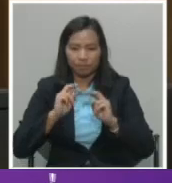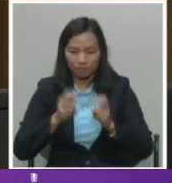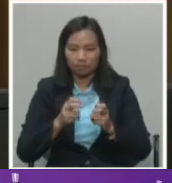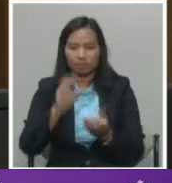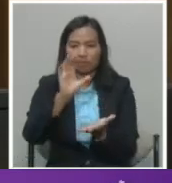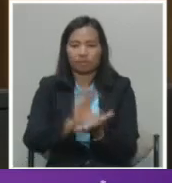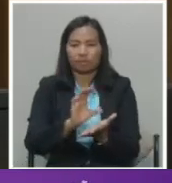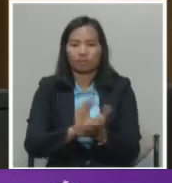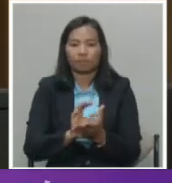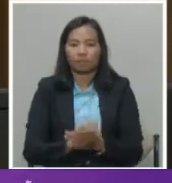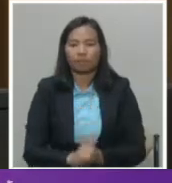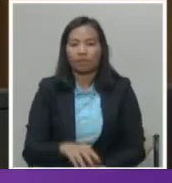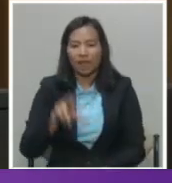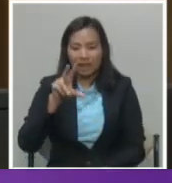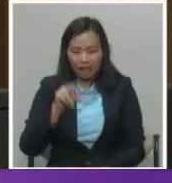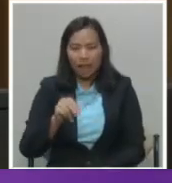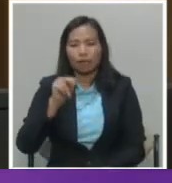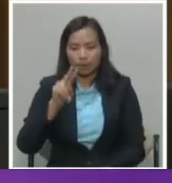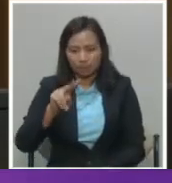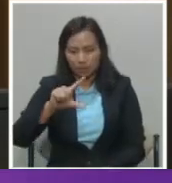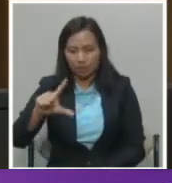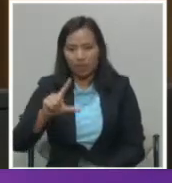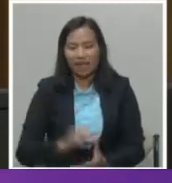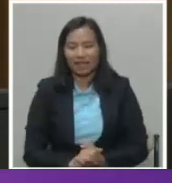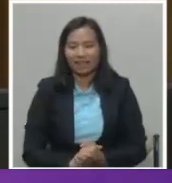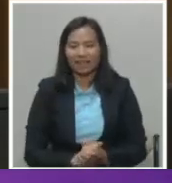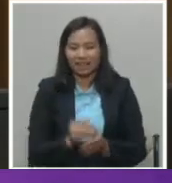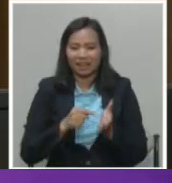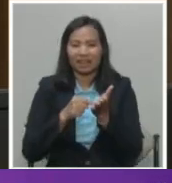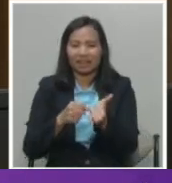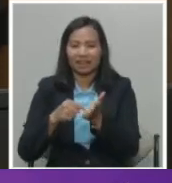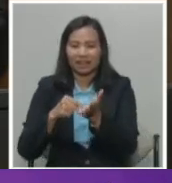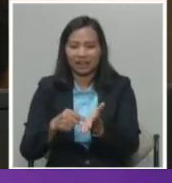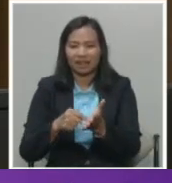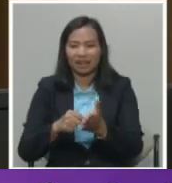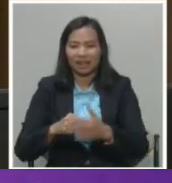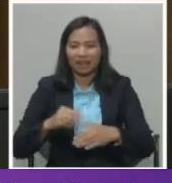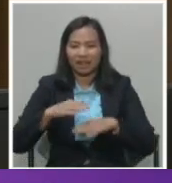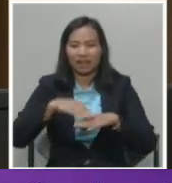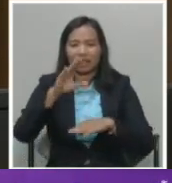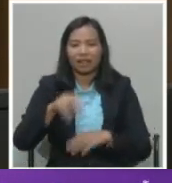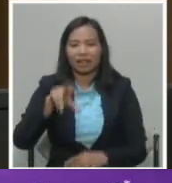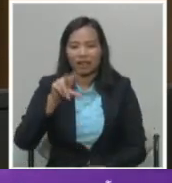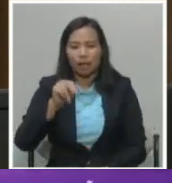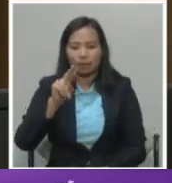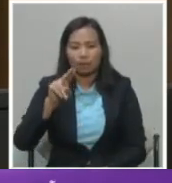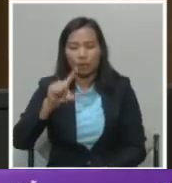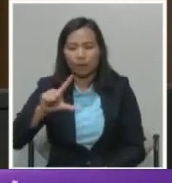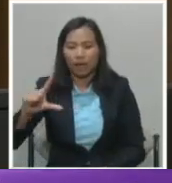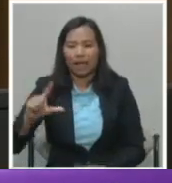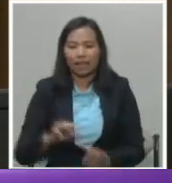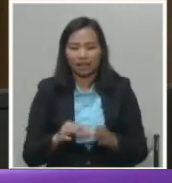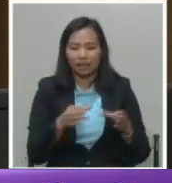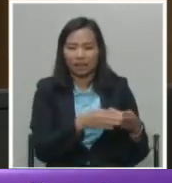งบประมาณผมกล่าวเรียนว่า 3.2 ล้านคือท่านลองคิดดูสิครับที่ท่านเสนอมาแล้วทั้งหมดเนี่ยมันเกิน 3.2 ล้านล้านทั้งสิ้นน่ะใช่มั้ยตรงนั้นตร